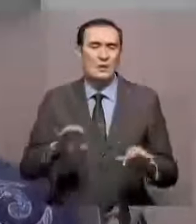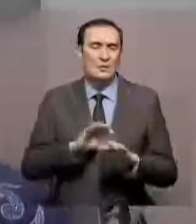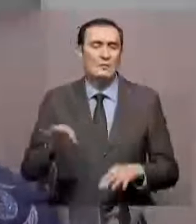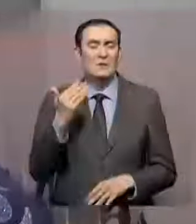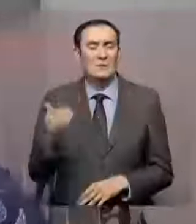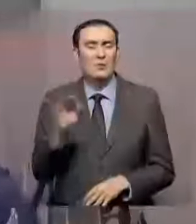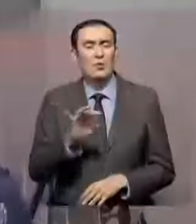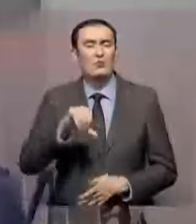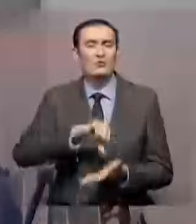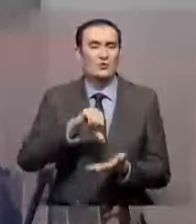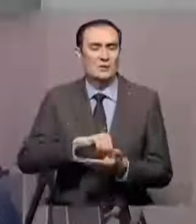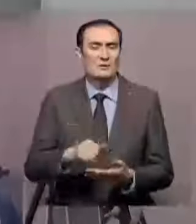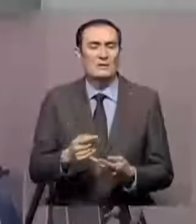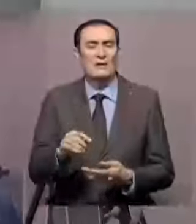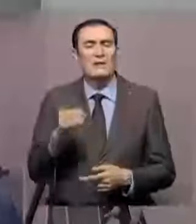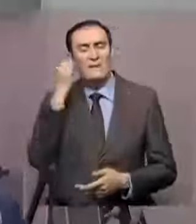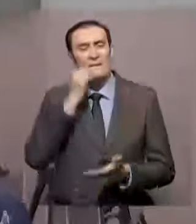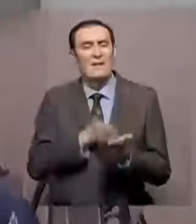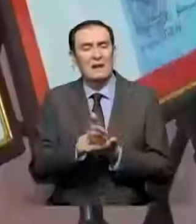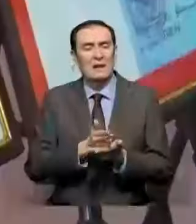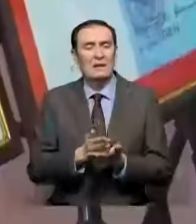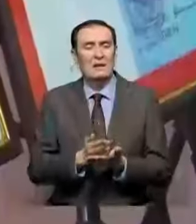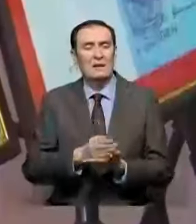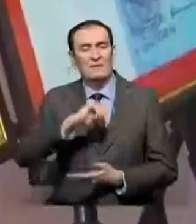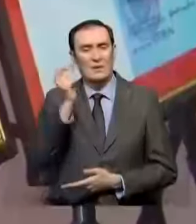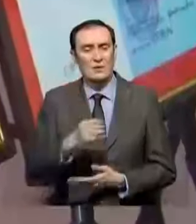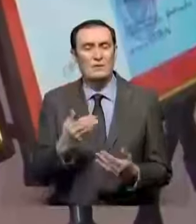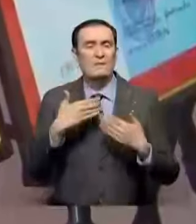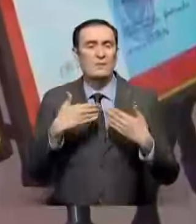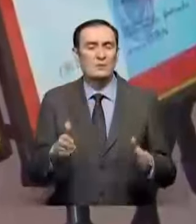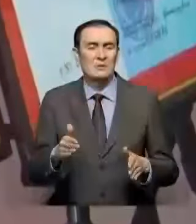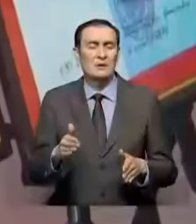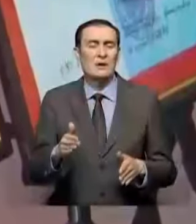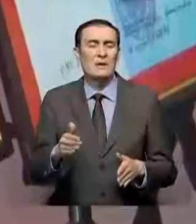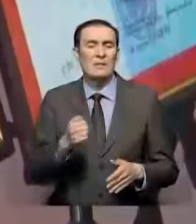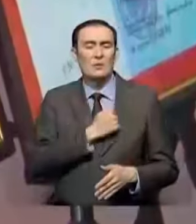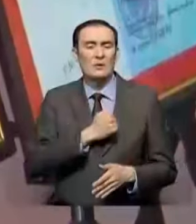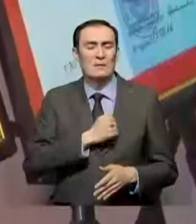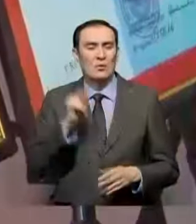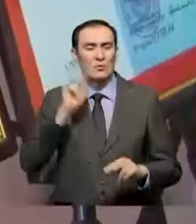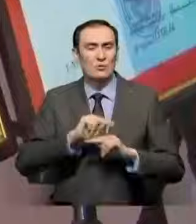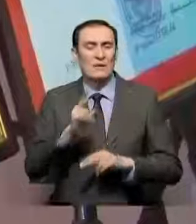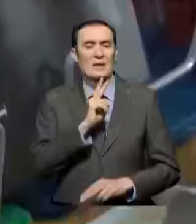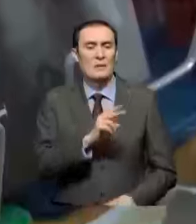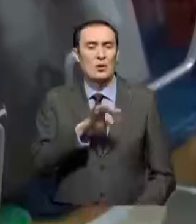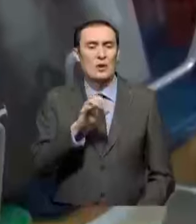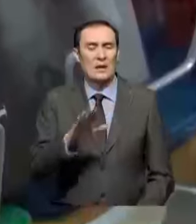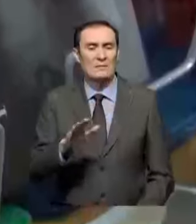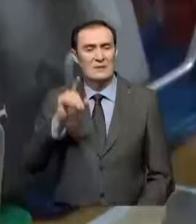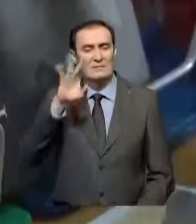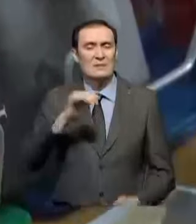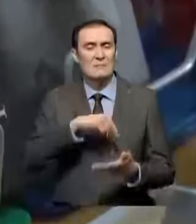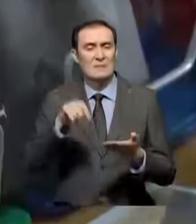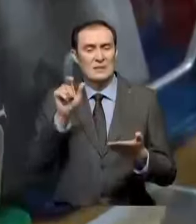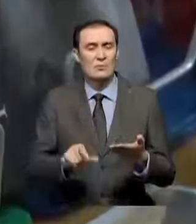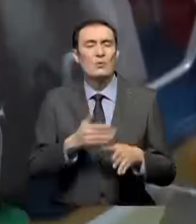рассказывать им об участниках и ветеранах войны. Еще один выпускник Фрунзенского пехотного училища Кемель Токаев. Известным